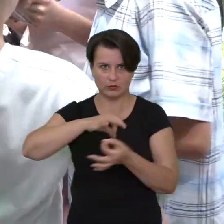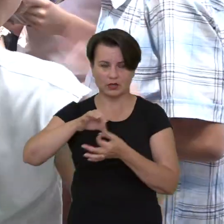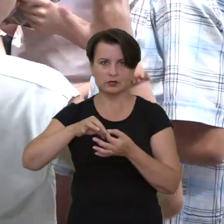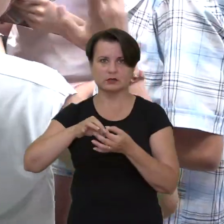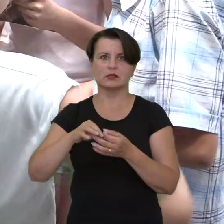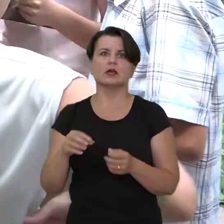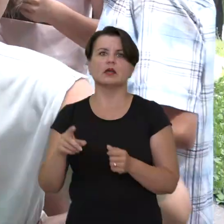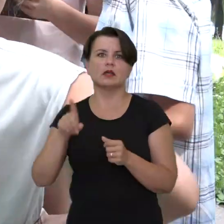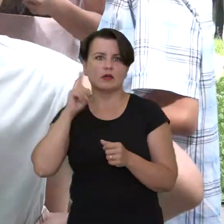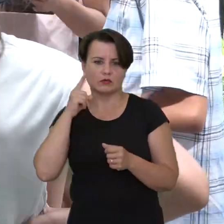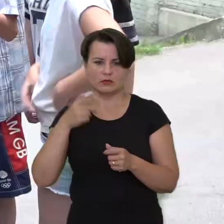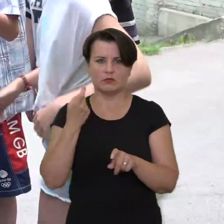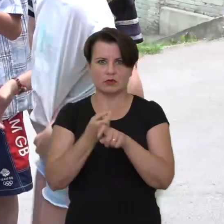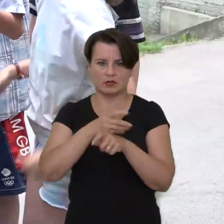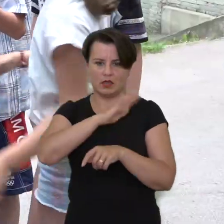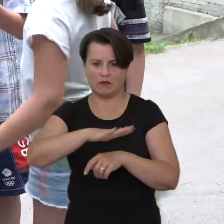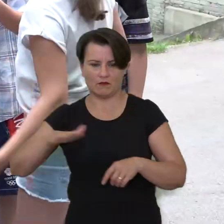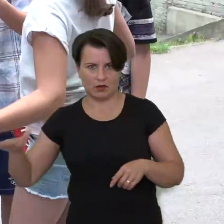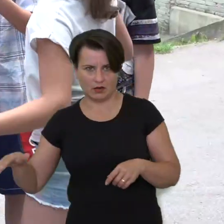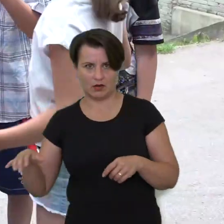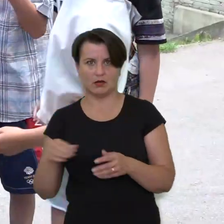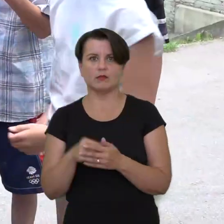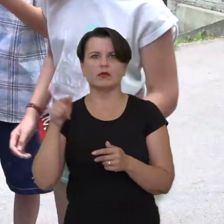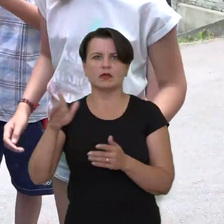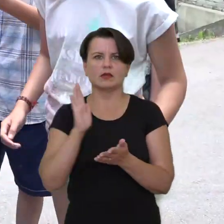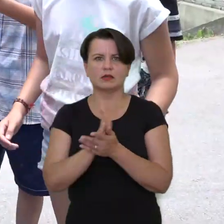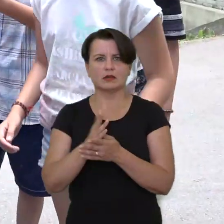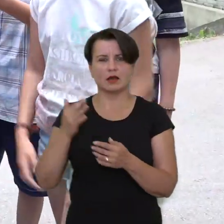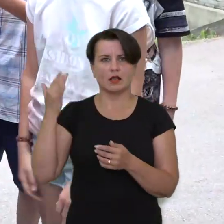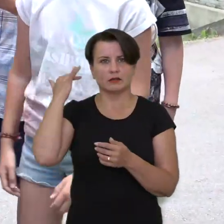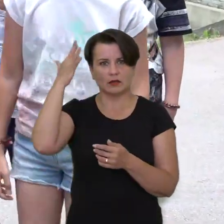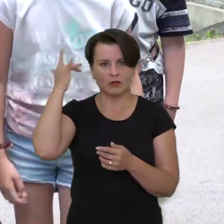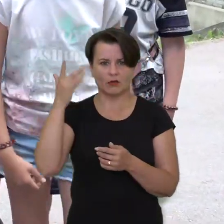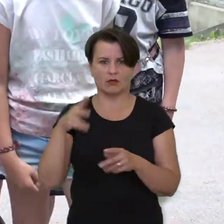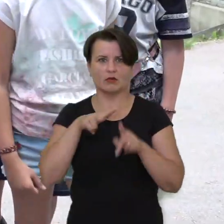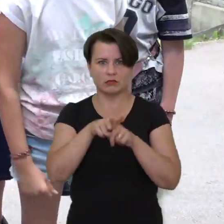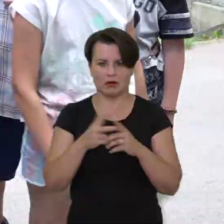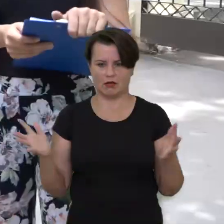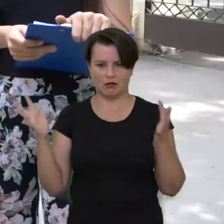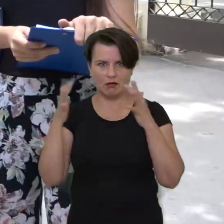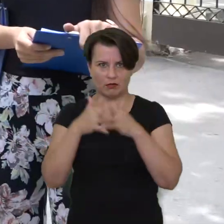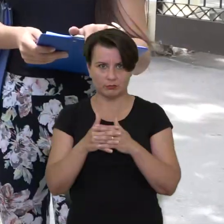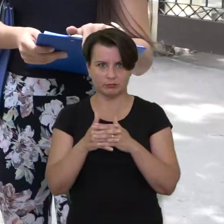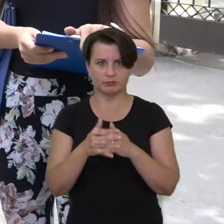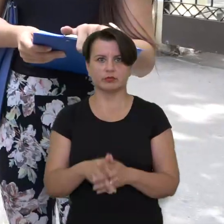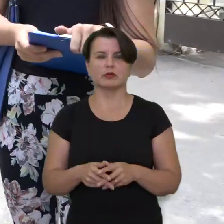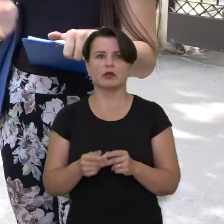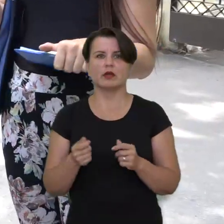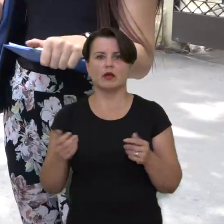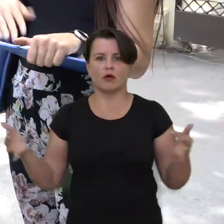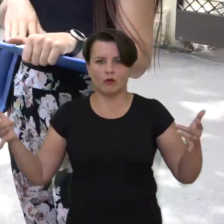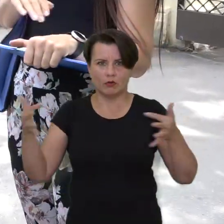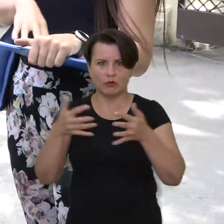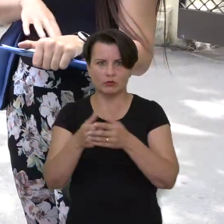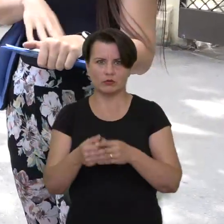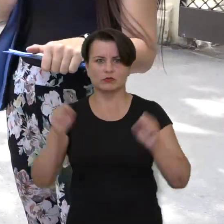iniciatyvos Kėdainių rajono vaikams ir jaunimui, kurio metu taikomos metodiškai pagristos teorinės ir praktinės priemonės,